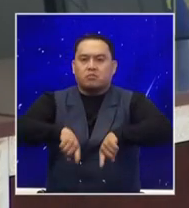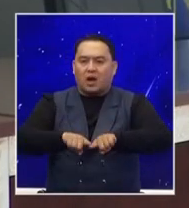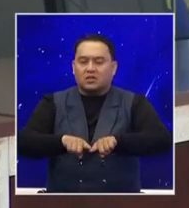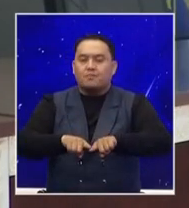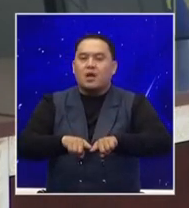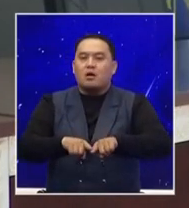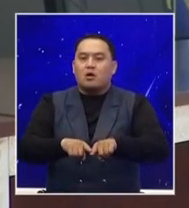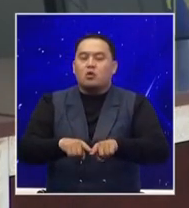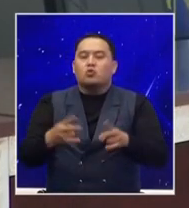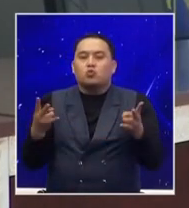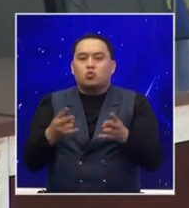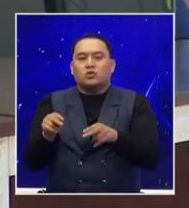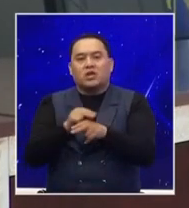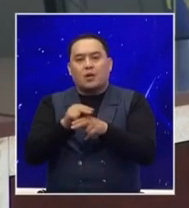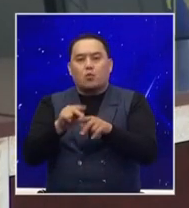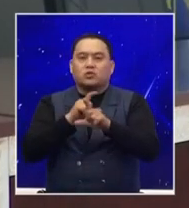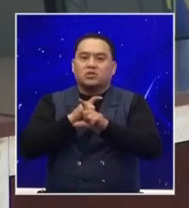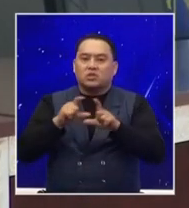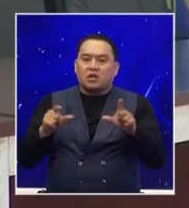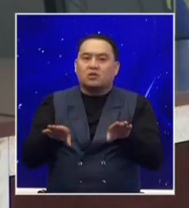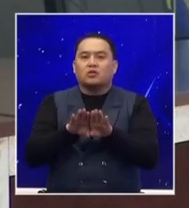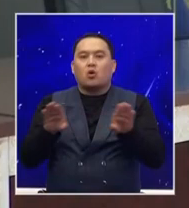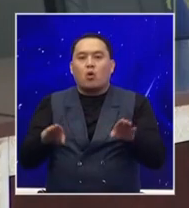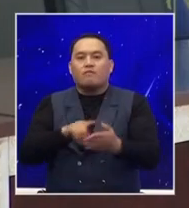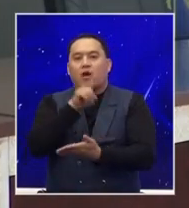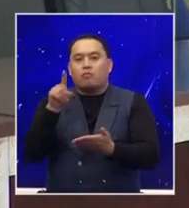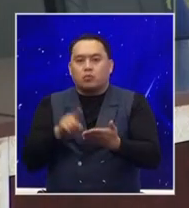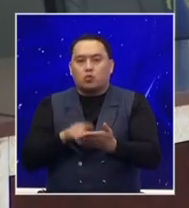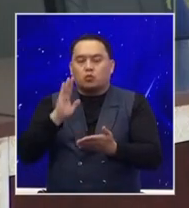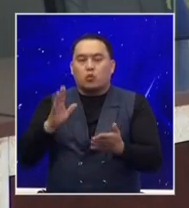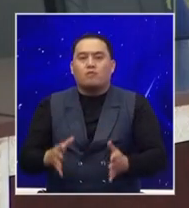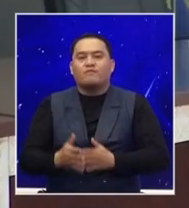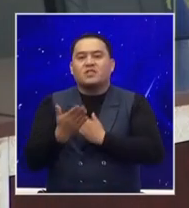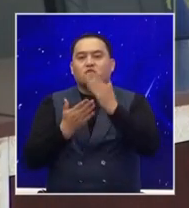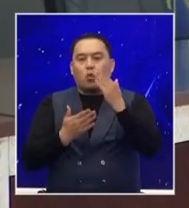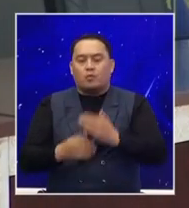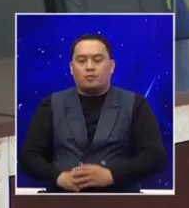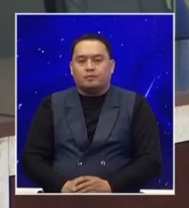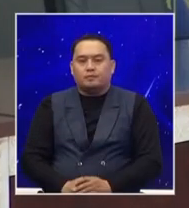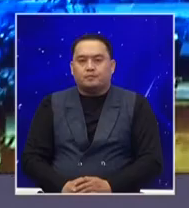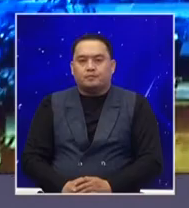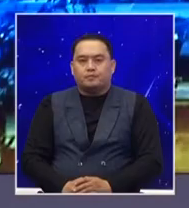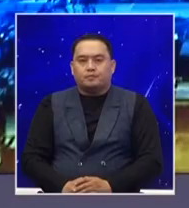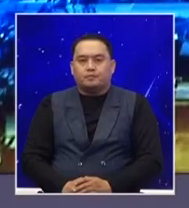В отдельных случаях требуется провести ремонт здания. Подобные вопросы мы будем поднимать на более высоком уровне.